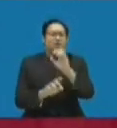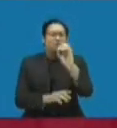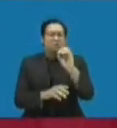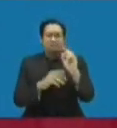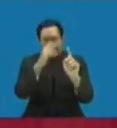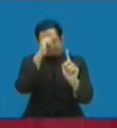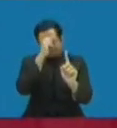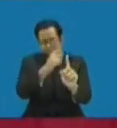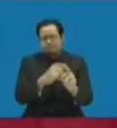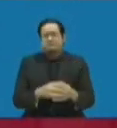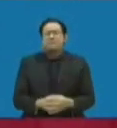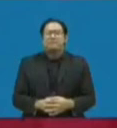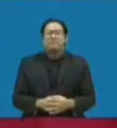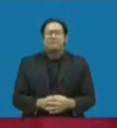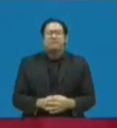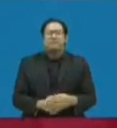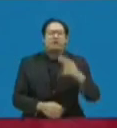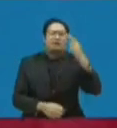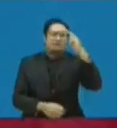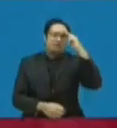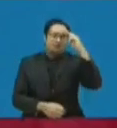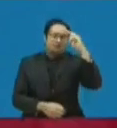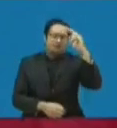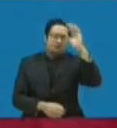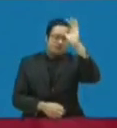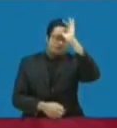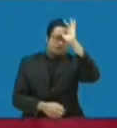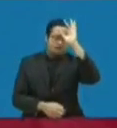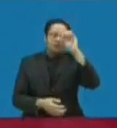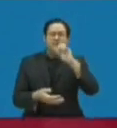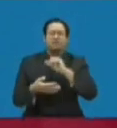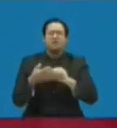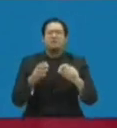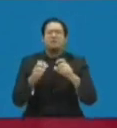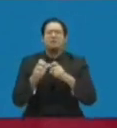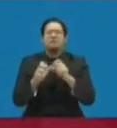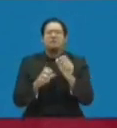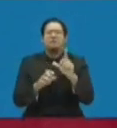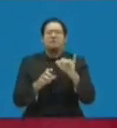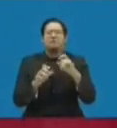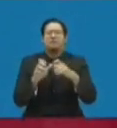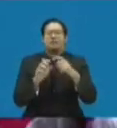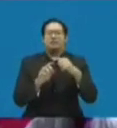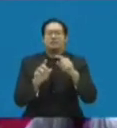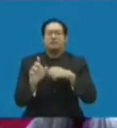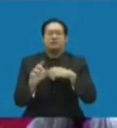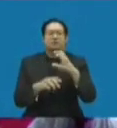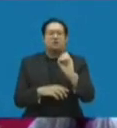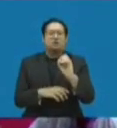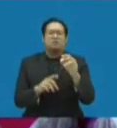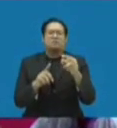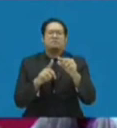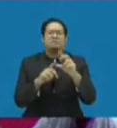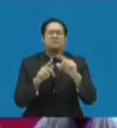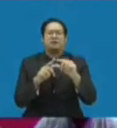Hai Bapak Kapolri Jenderal Polisi Drs Listyo Sigit Prabowo MSI